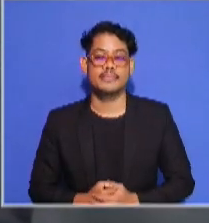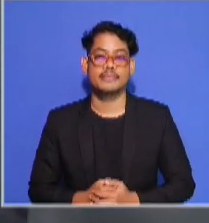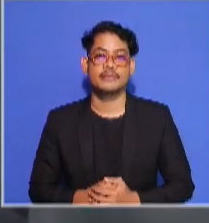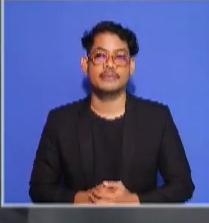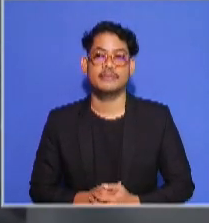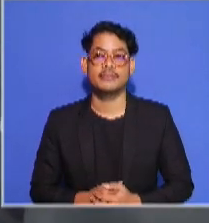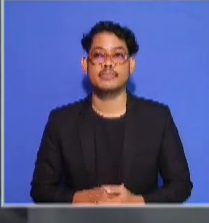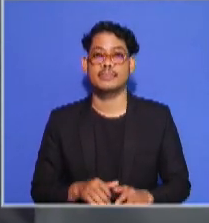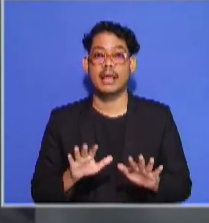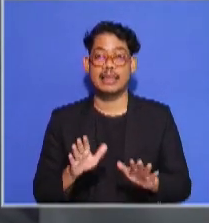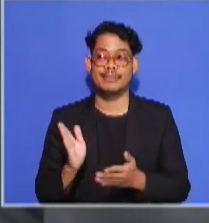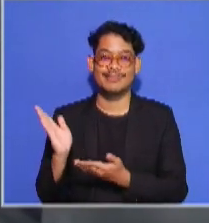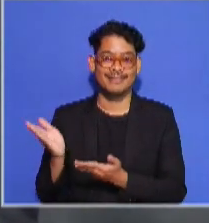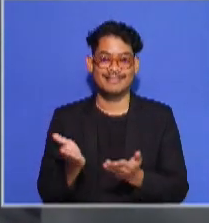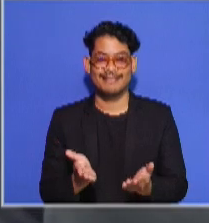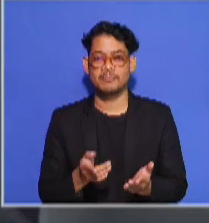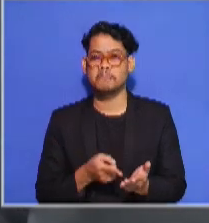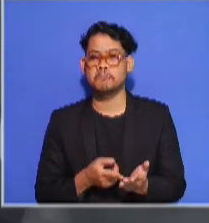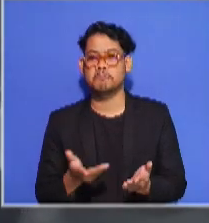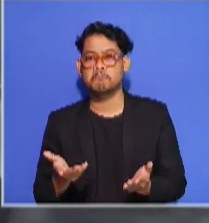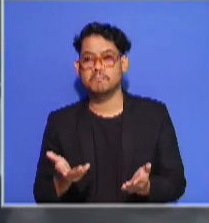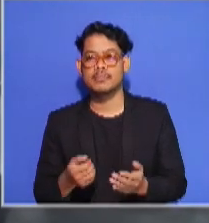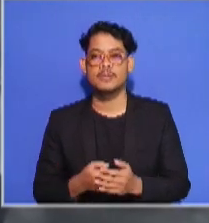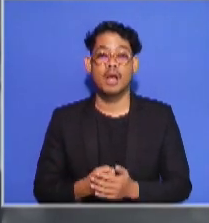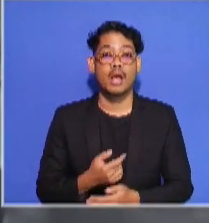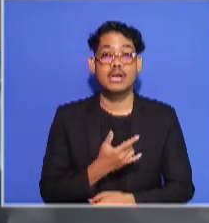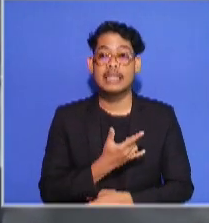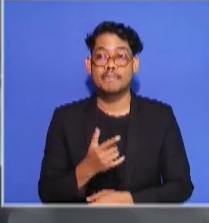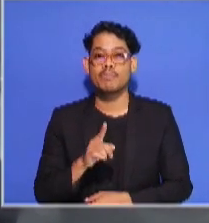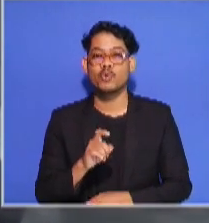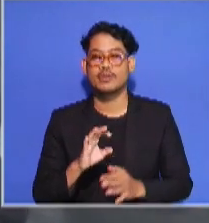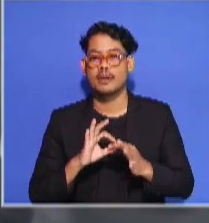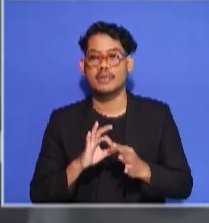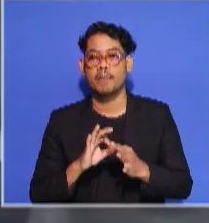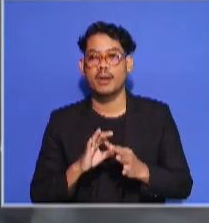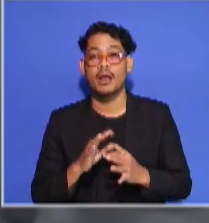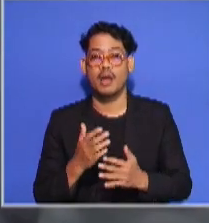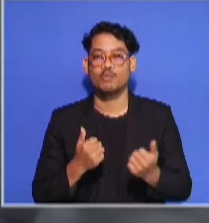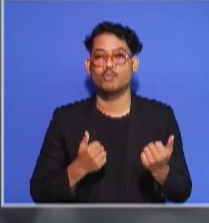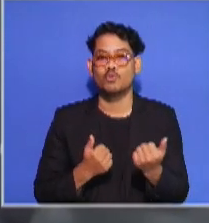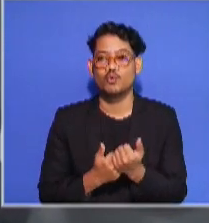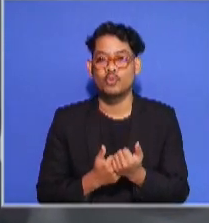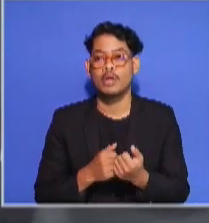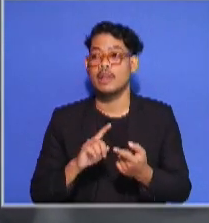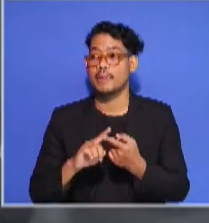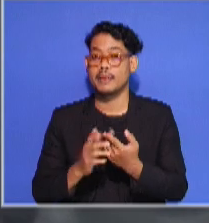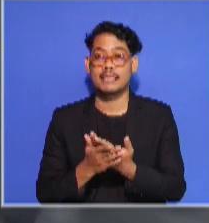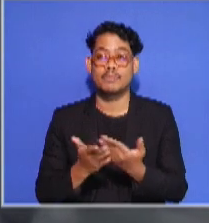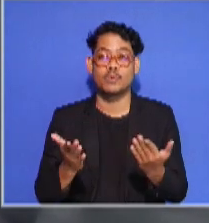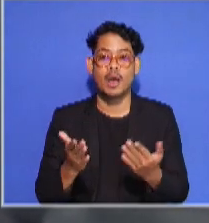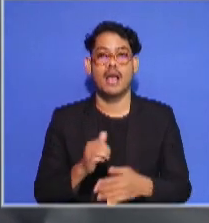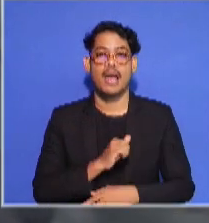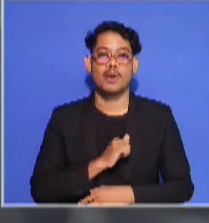dan direalisasikan tentunya dengan kerjasama dan juga dukungan daripada teman-teman member